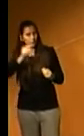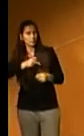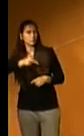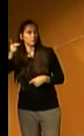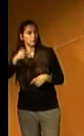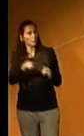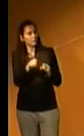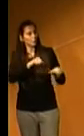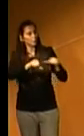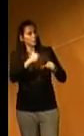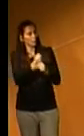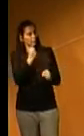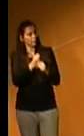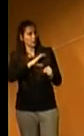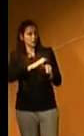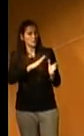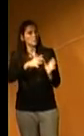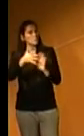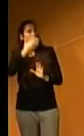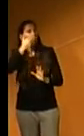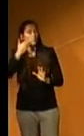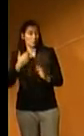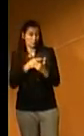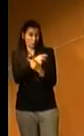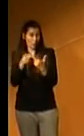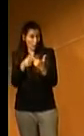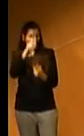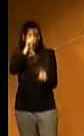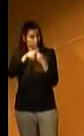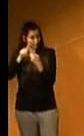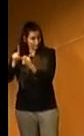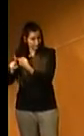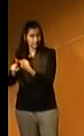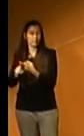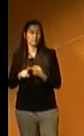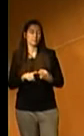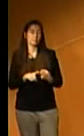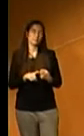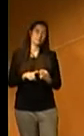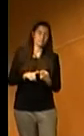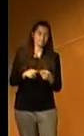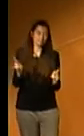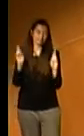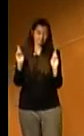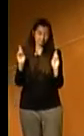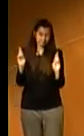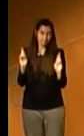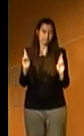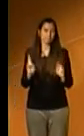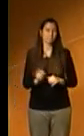travail. Alors, ces objectifs, c'est ce que l'on espère